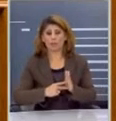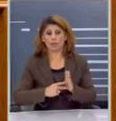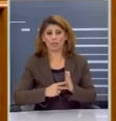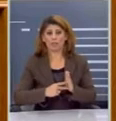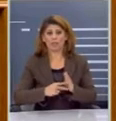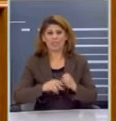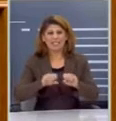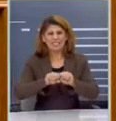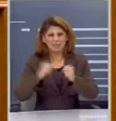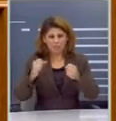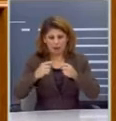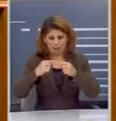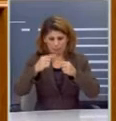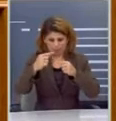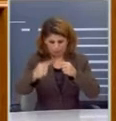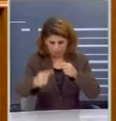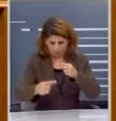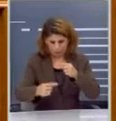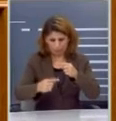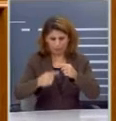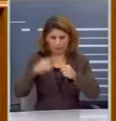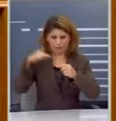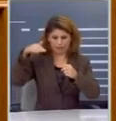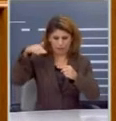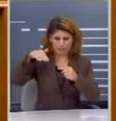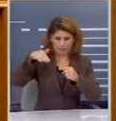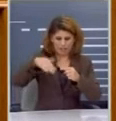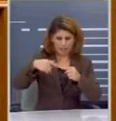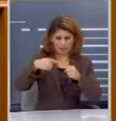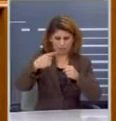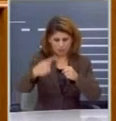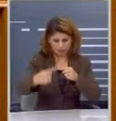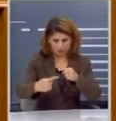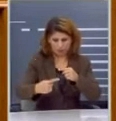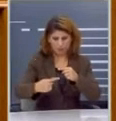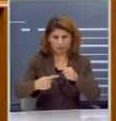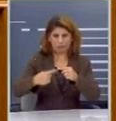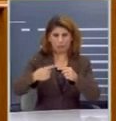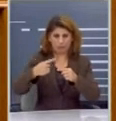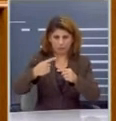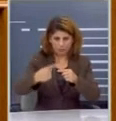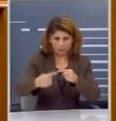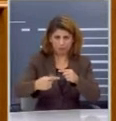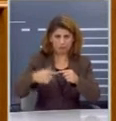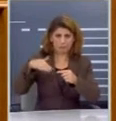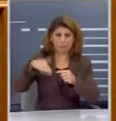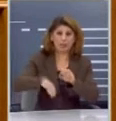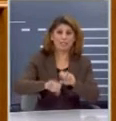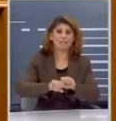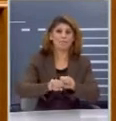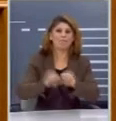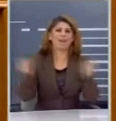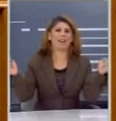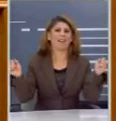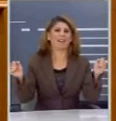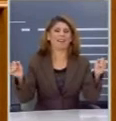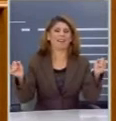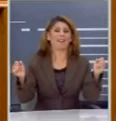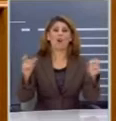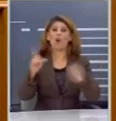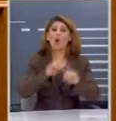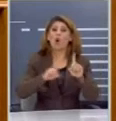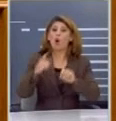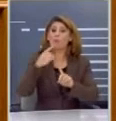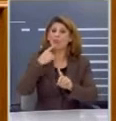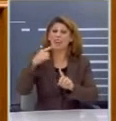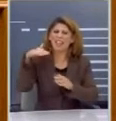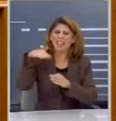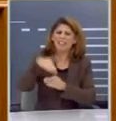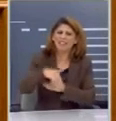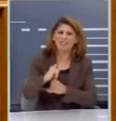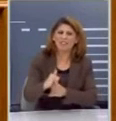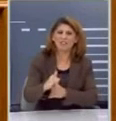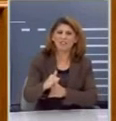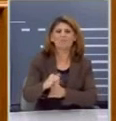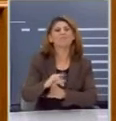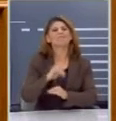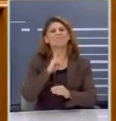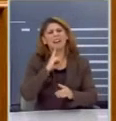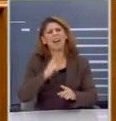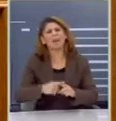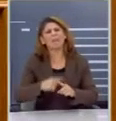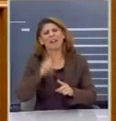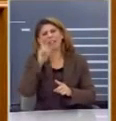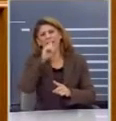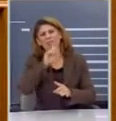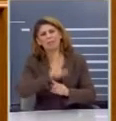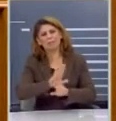Σπάει ο φαύλος κύκλος της ύφεσης και όσοι μιλούν ακόμα για ύφεση, πολύ απλά θα διαψευστούν.